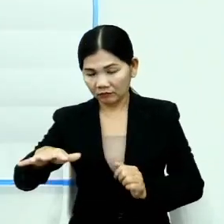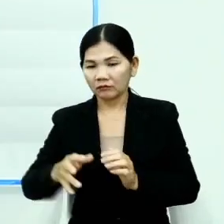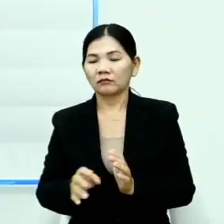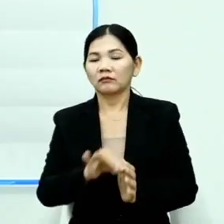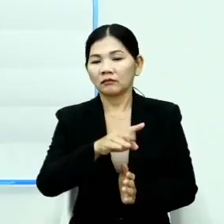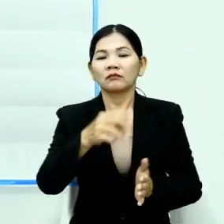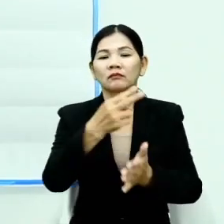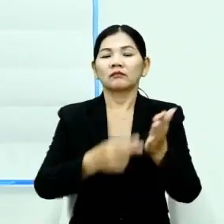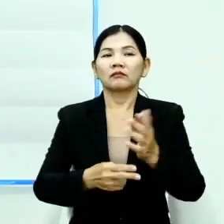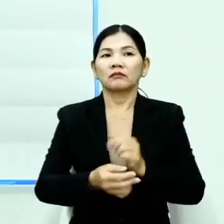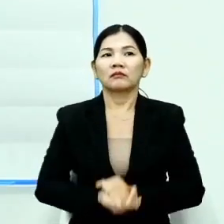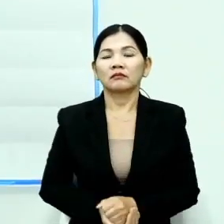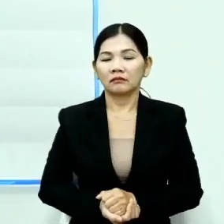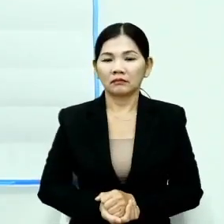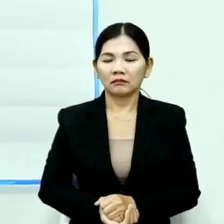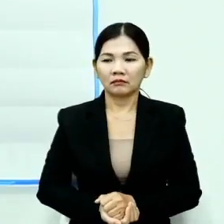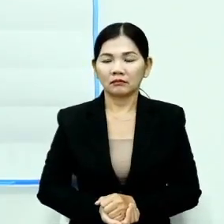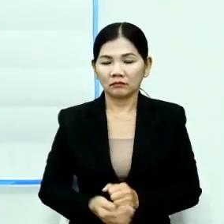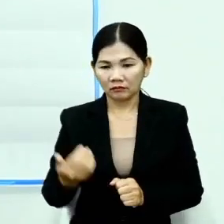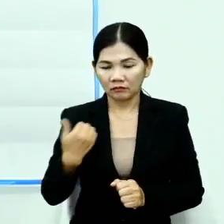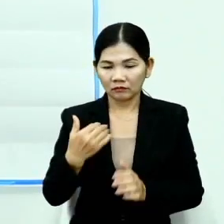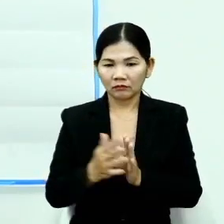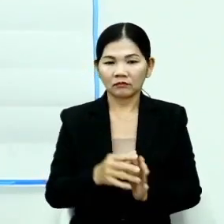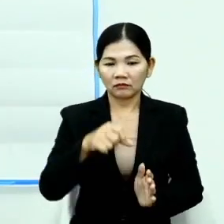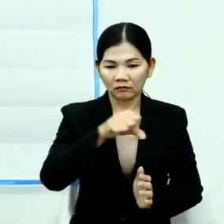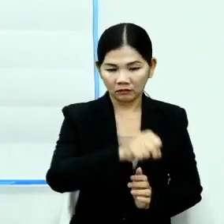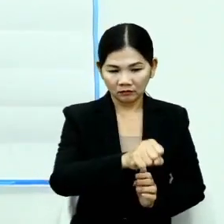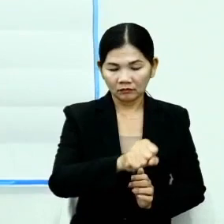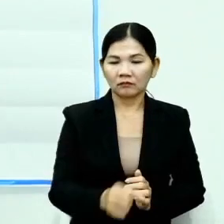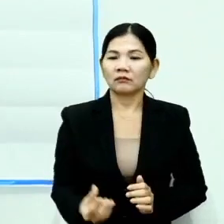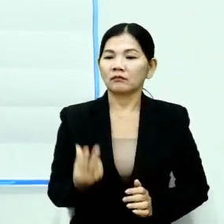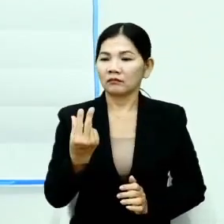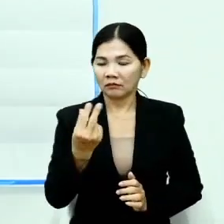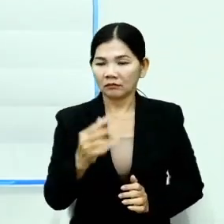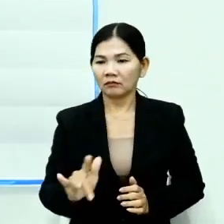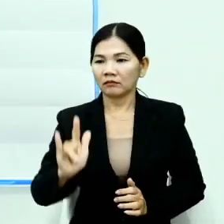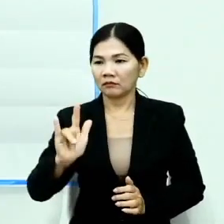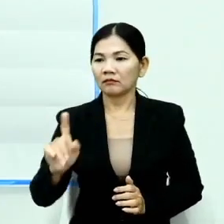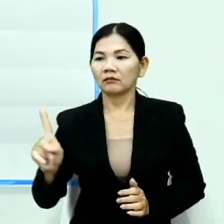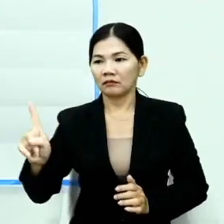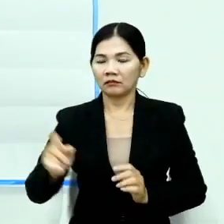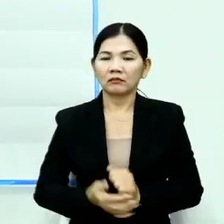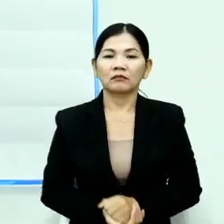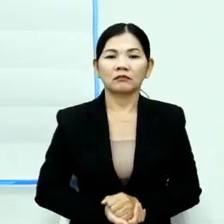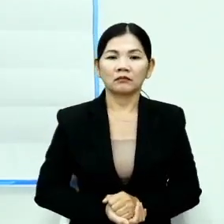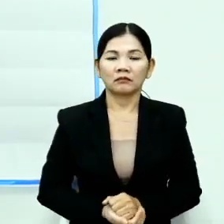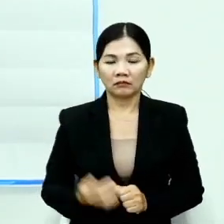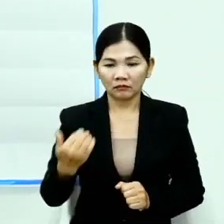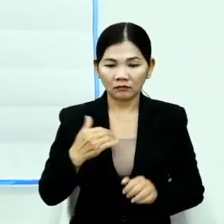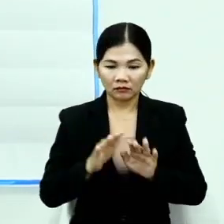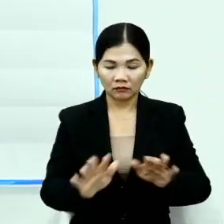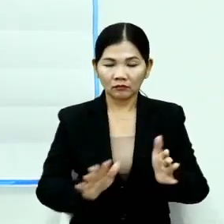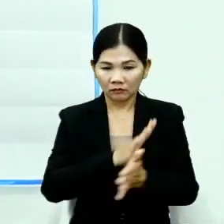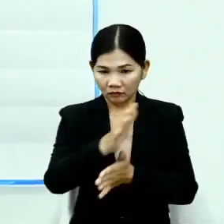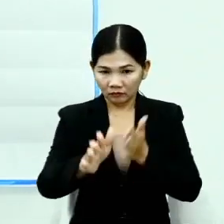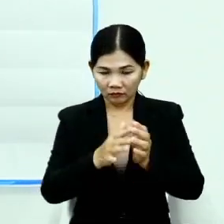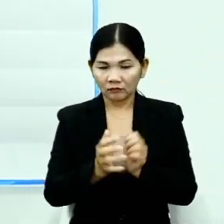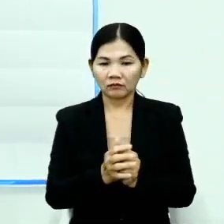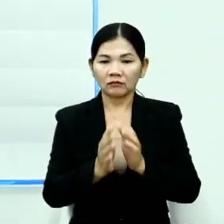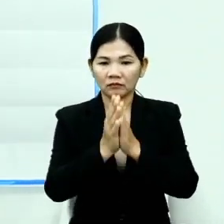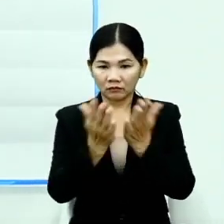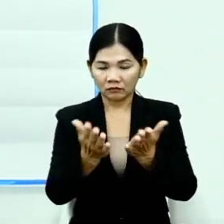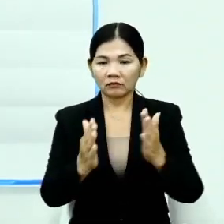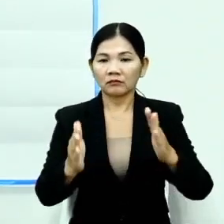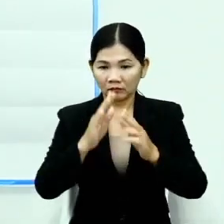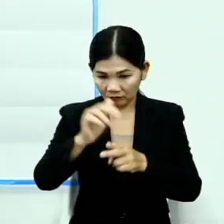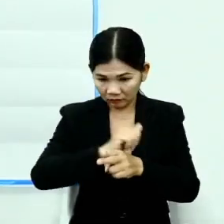អ្វីខ្លះកូនចាគឺអក្សរតថបនិង ផងឥឡូវកូនកូនត្រៀមខ្លួនយកសៀវភៅ